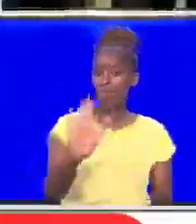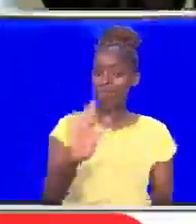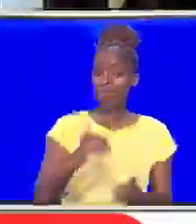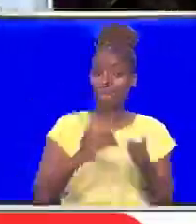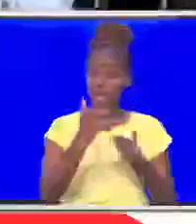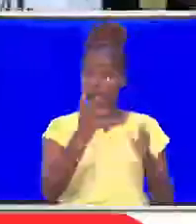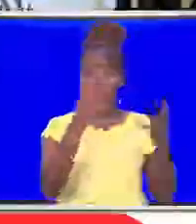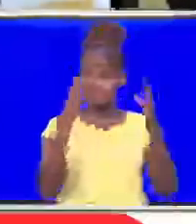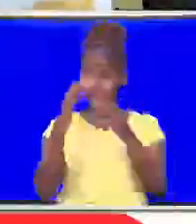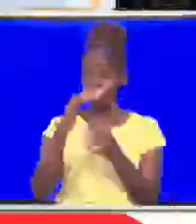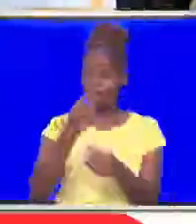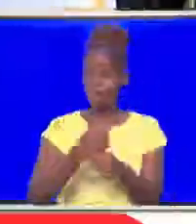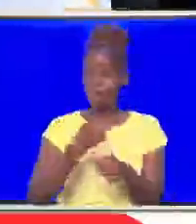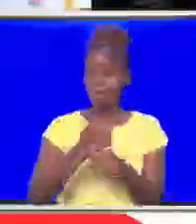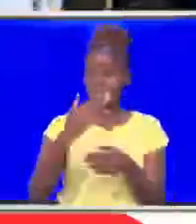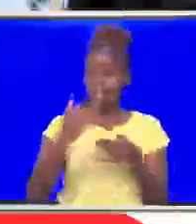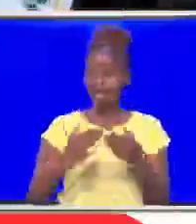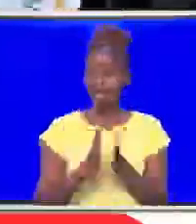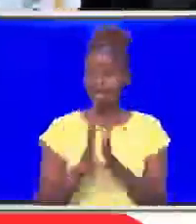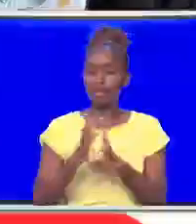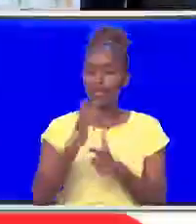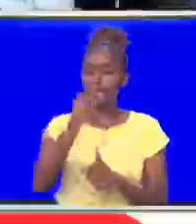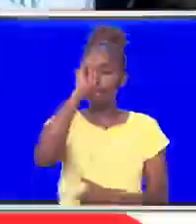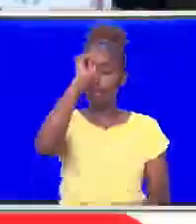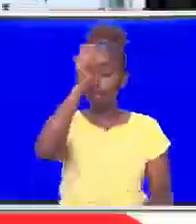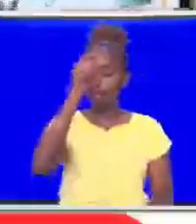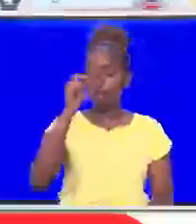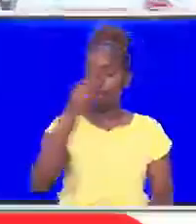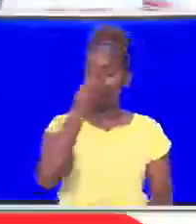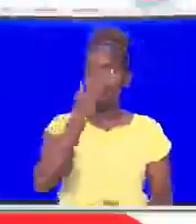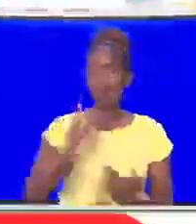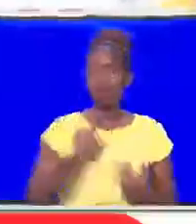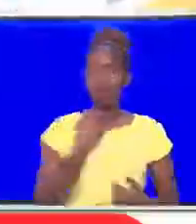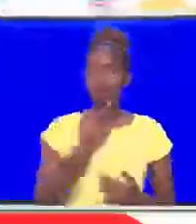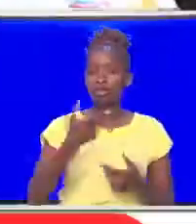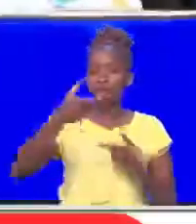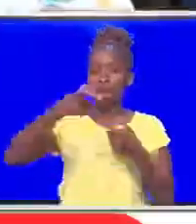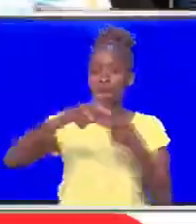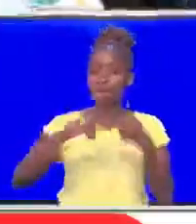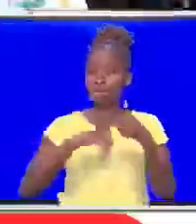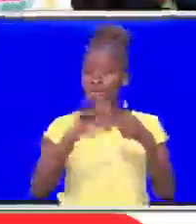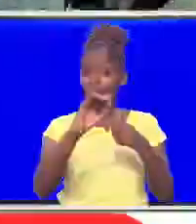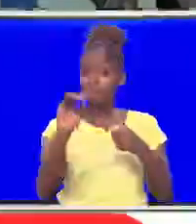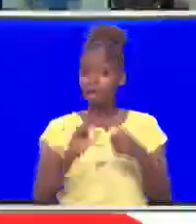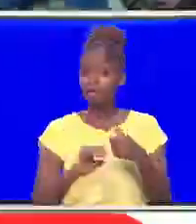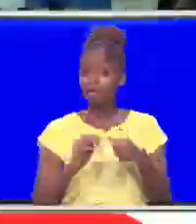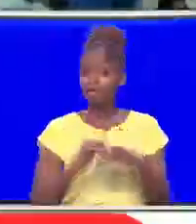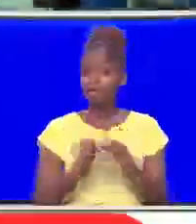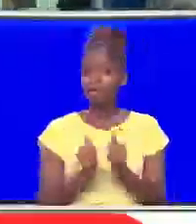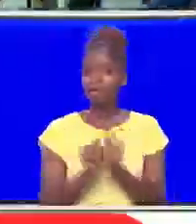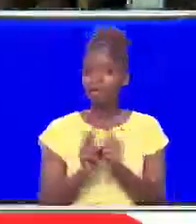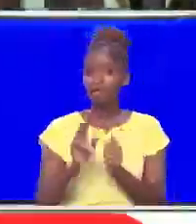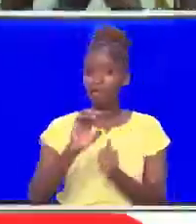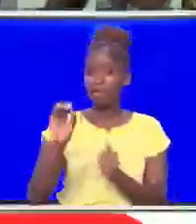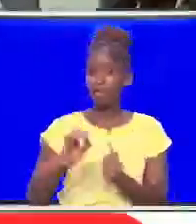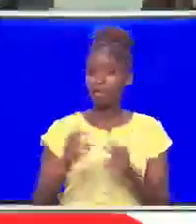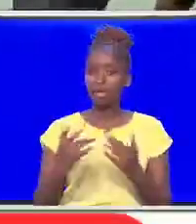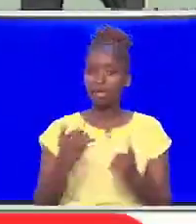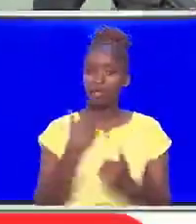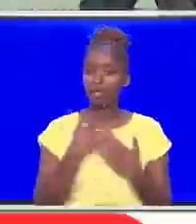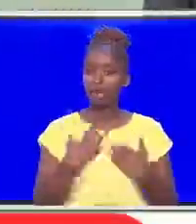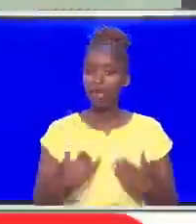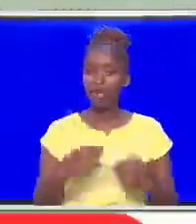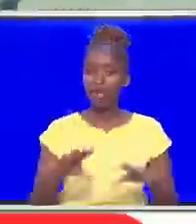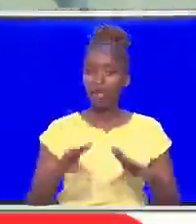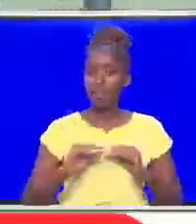leba kutamatika na hata Rais William Ruto kuagiza kuongezwa kwa 6% kwa 12% ya sasa kwa wanaopokea mshahara